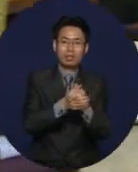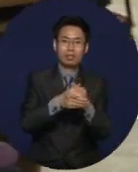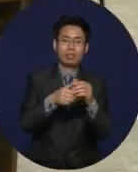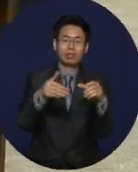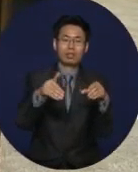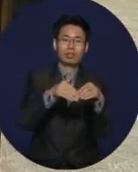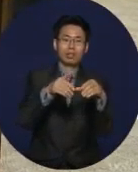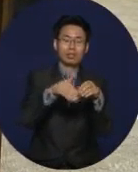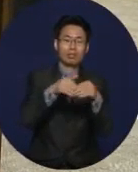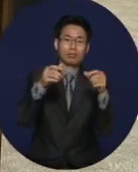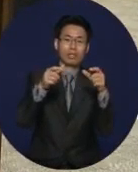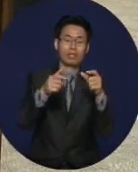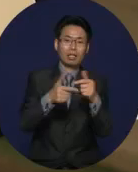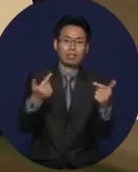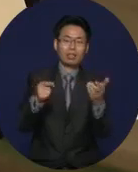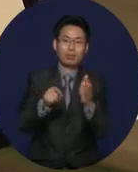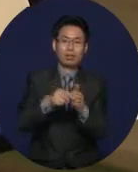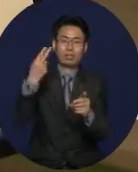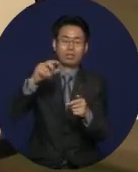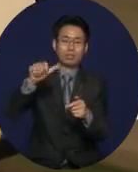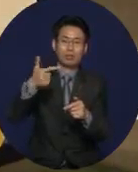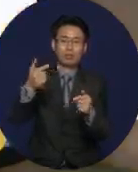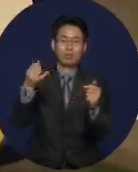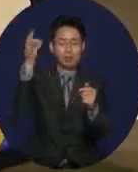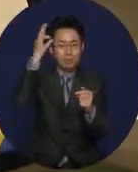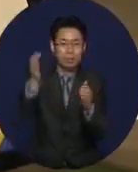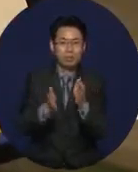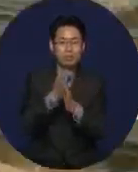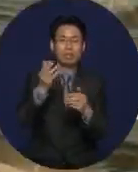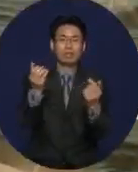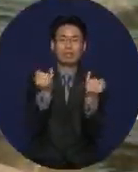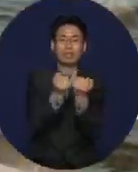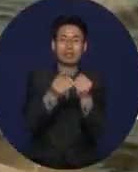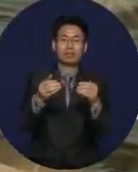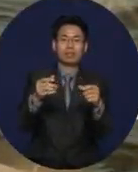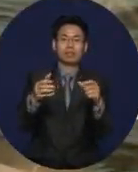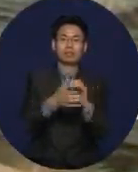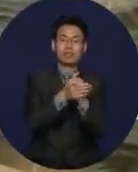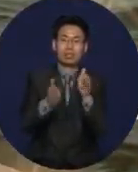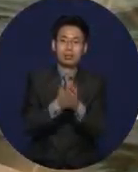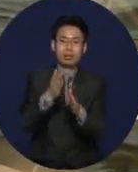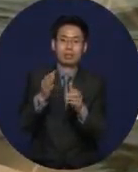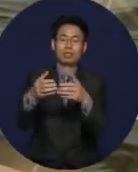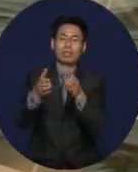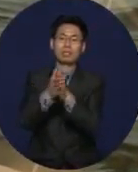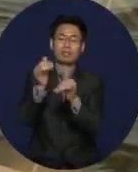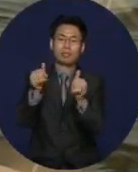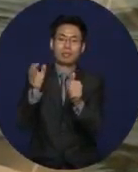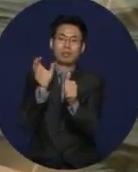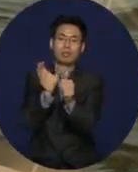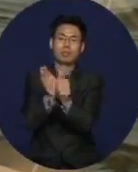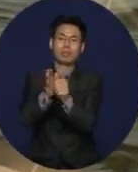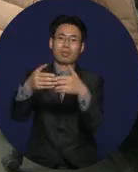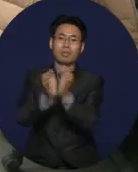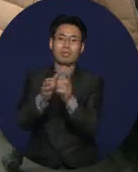여성친화적 지역문화 확산을 위한 2016 포항시 여성친화도시 시민서포터즈 위촉식이 7일